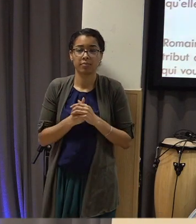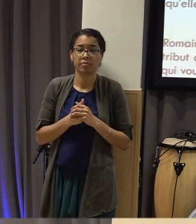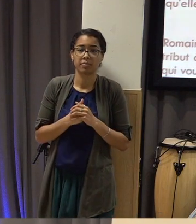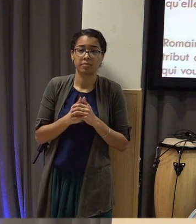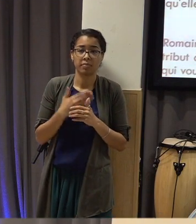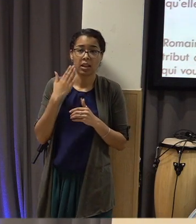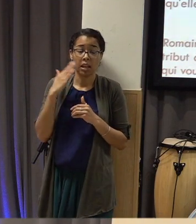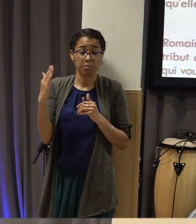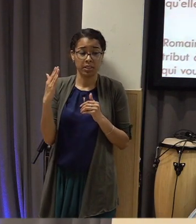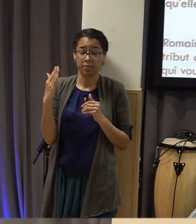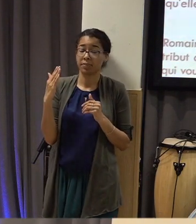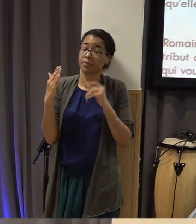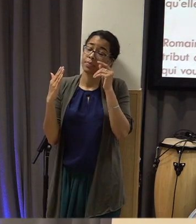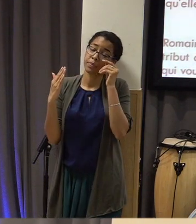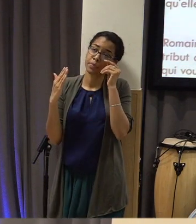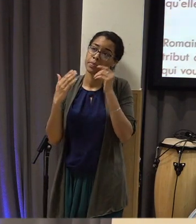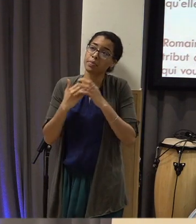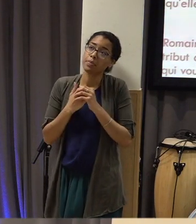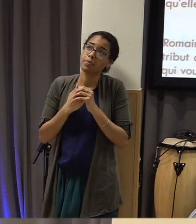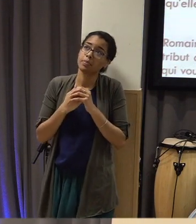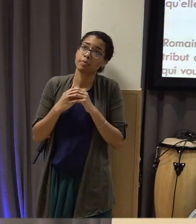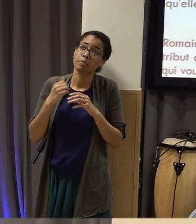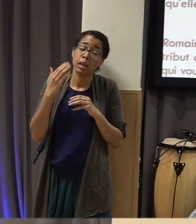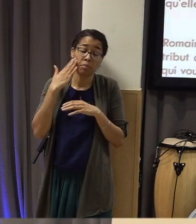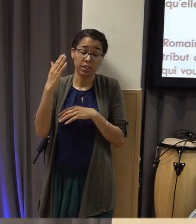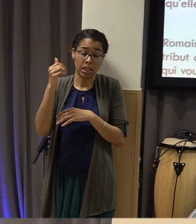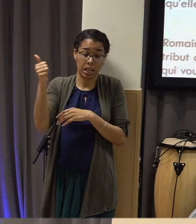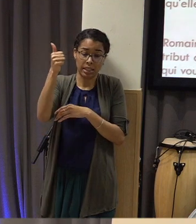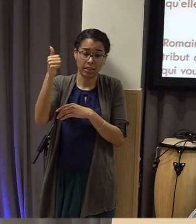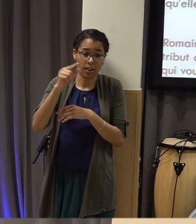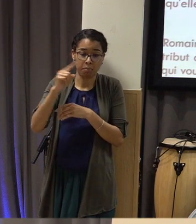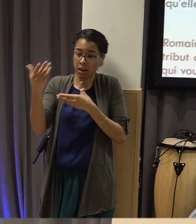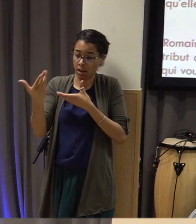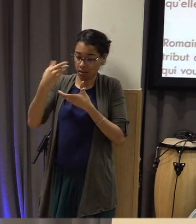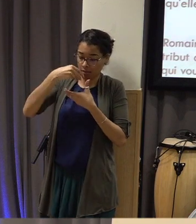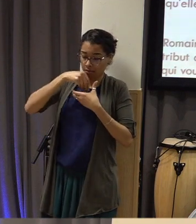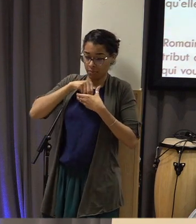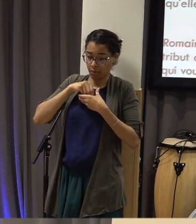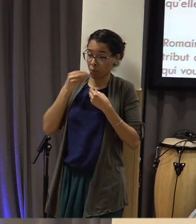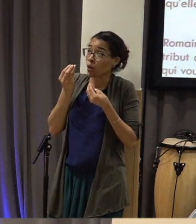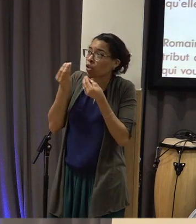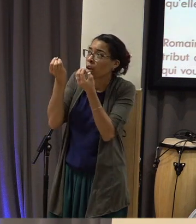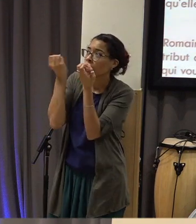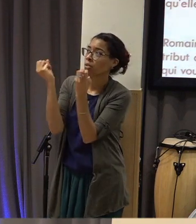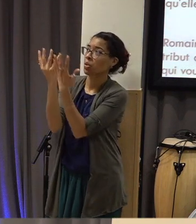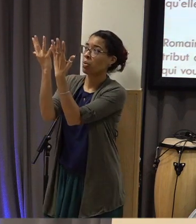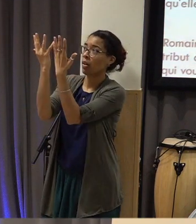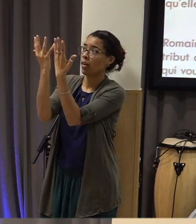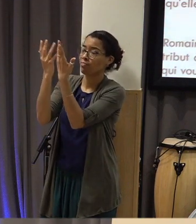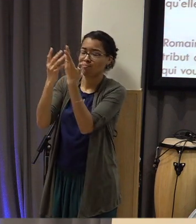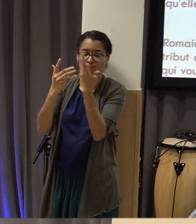le Dieu Tout-Puissant, l'Éternel, avoir sa gloire, c'est là que le bas